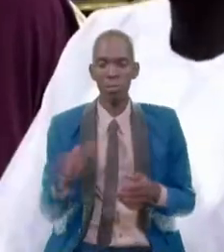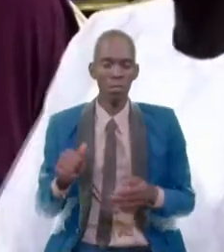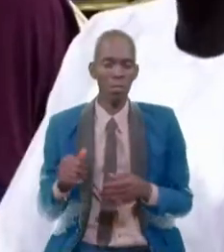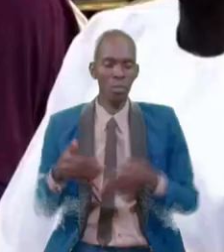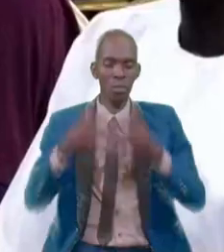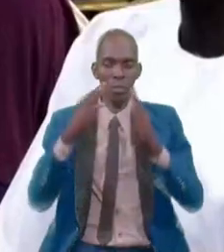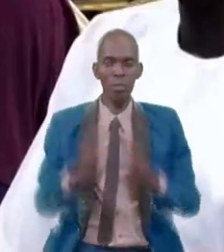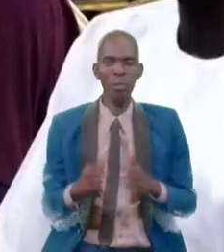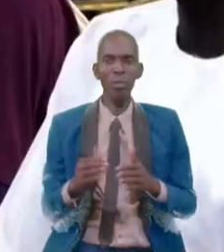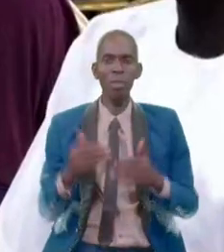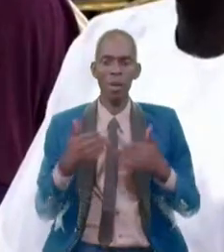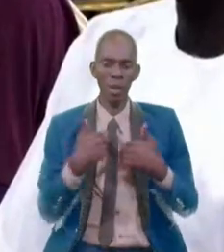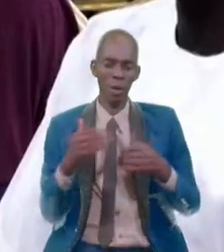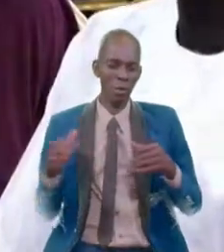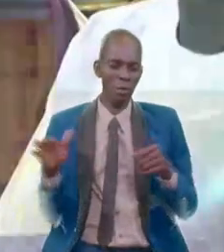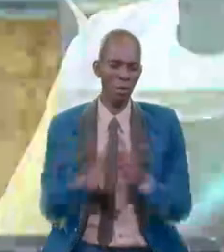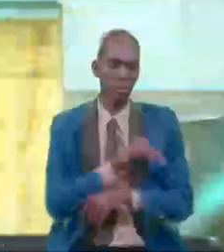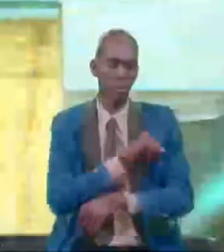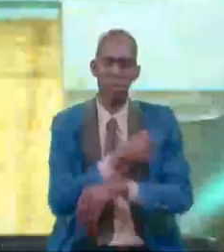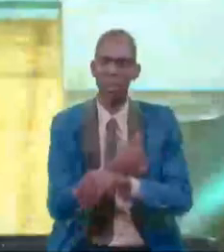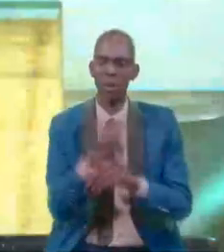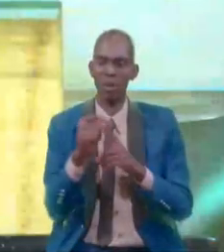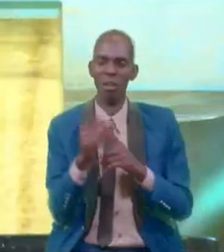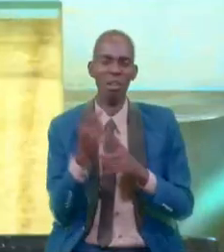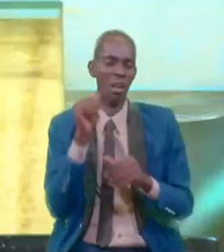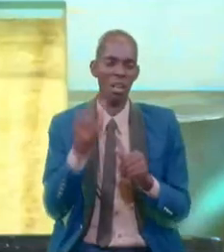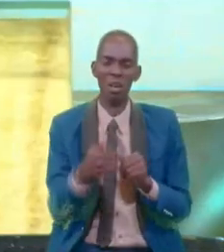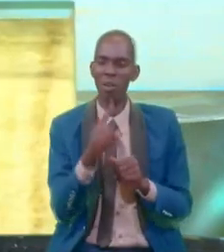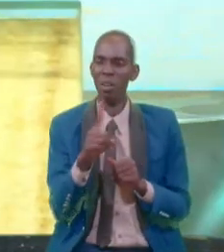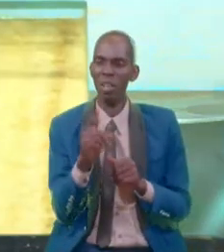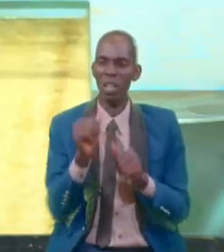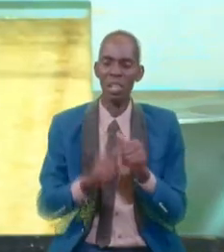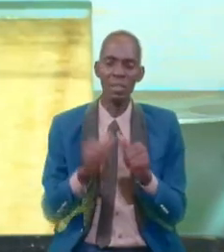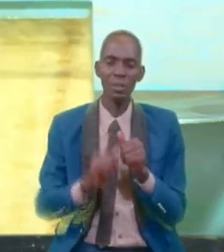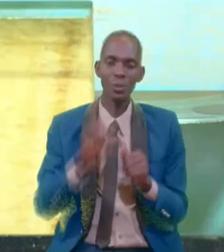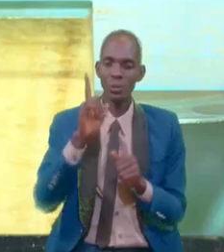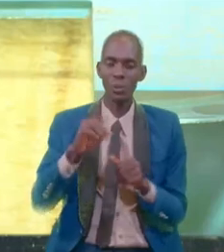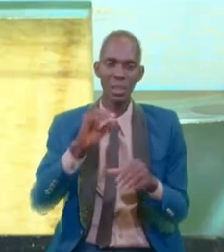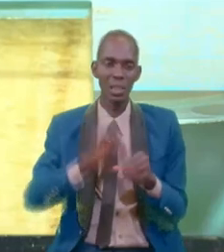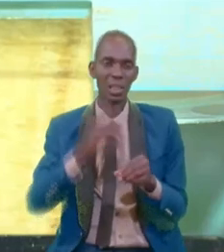autoritaire. La parole du roi a l'autorité finale. Toute personne